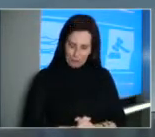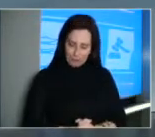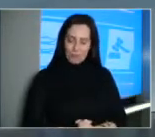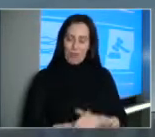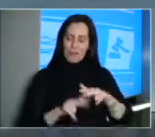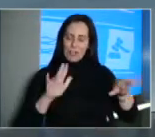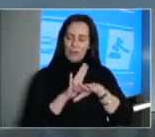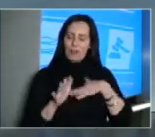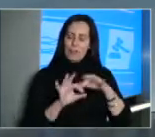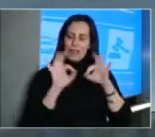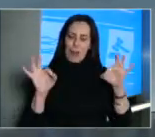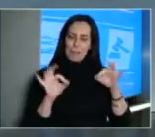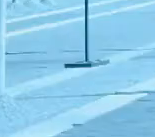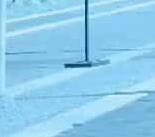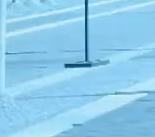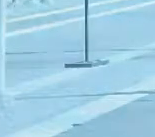סטטוס חוק, אנחנו מתחילים.